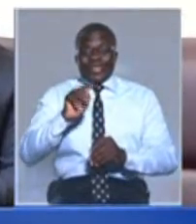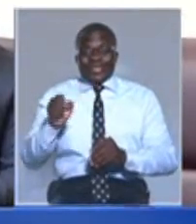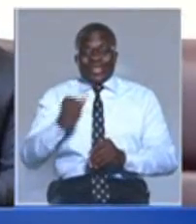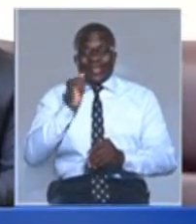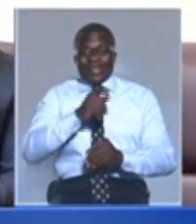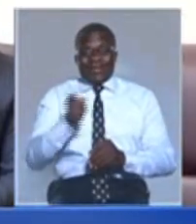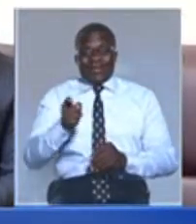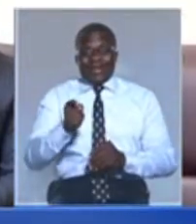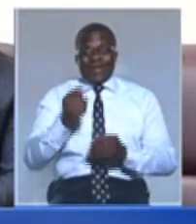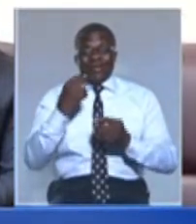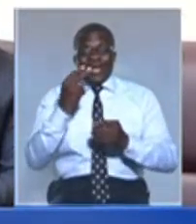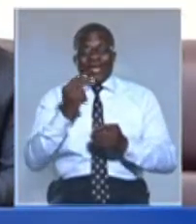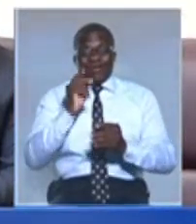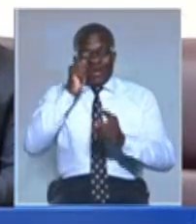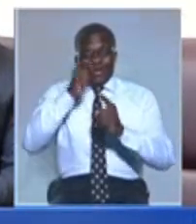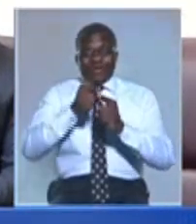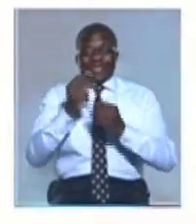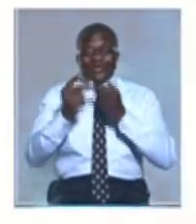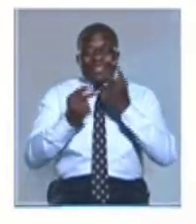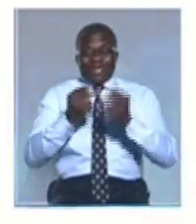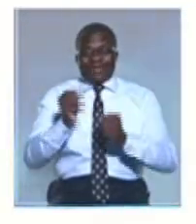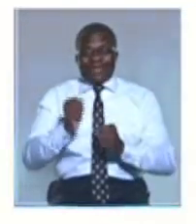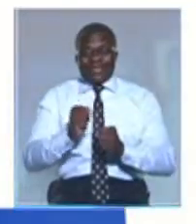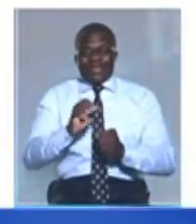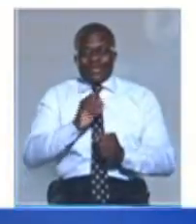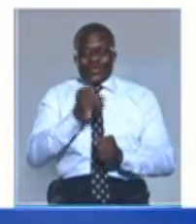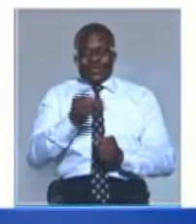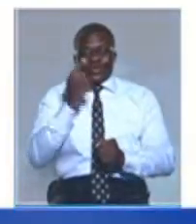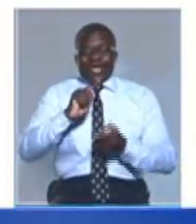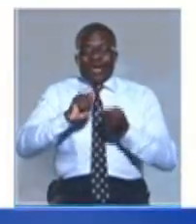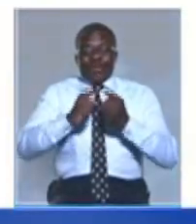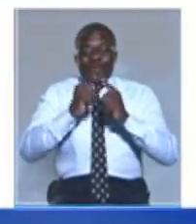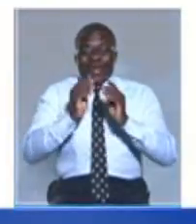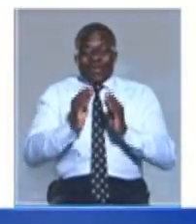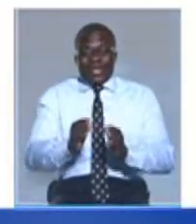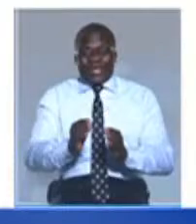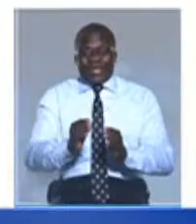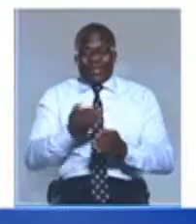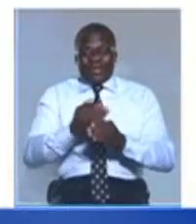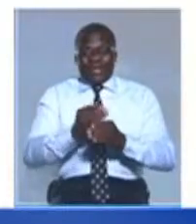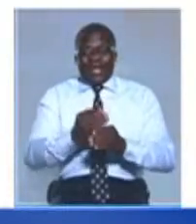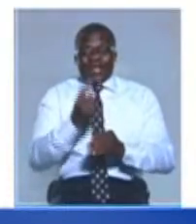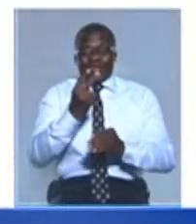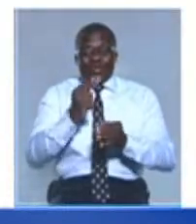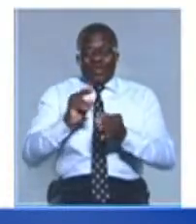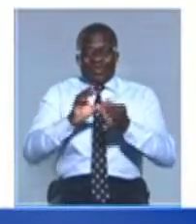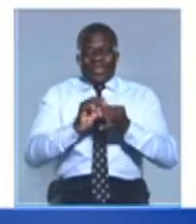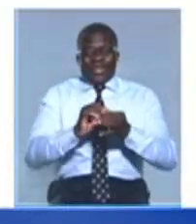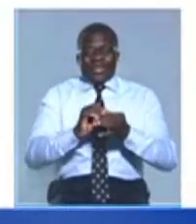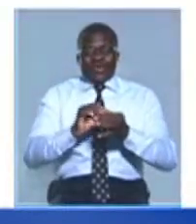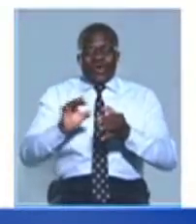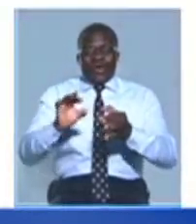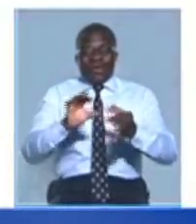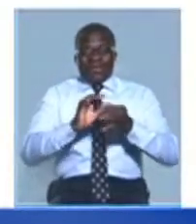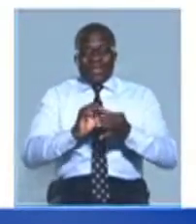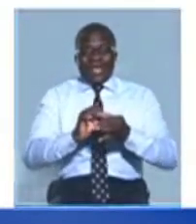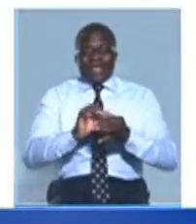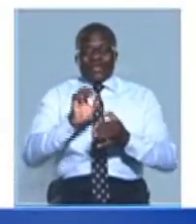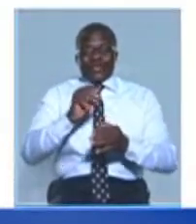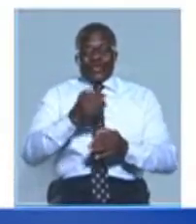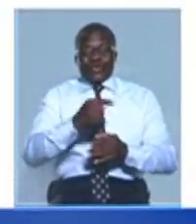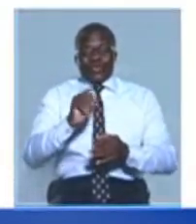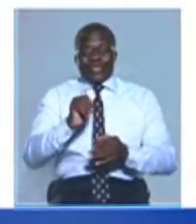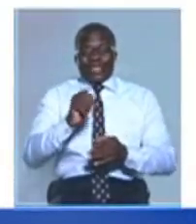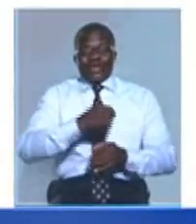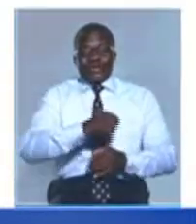Ghizani dévoile l'objectif de sa visite. Je suis là pour un partenariat entre deux fédérations, entre la Fédération tunisienne de